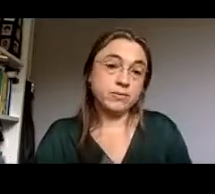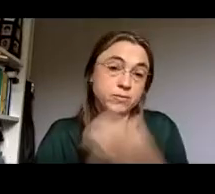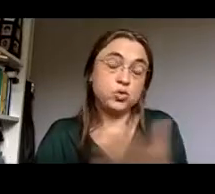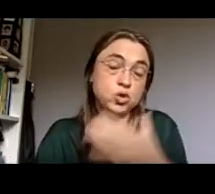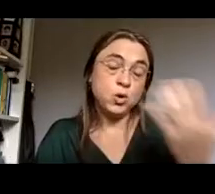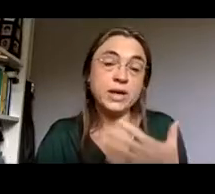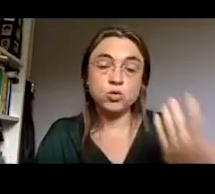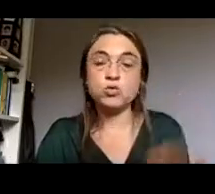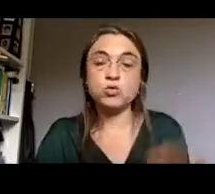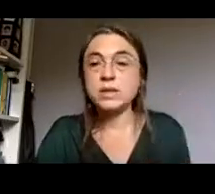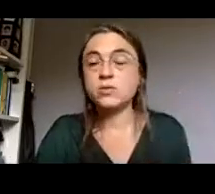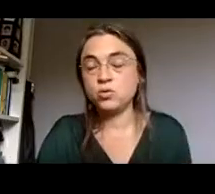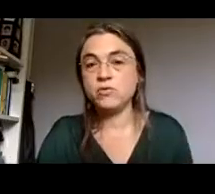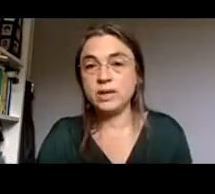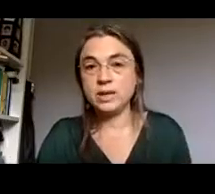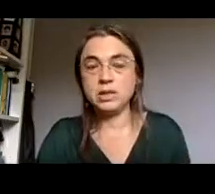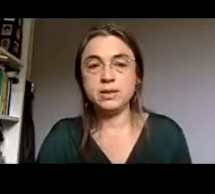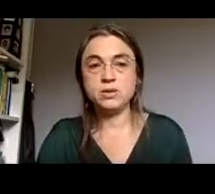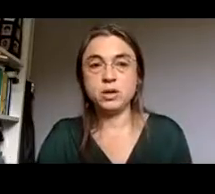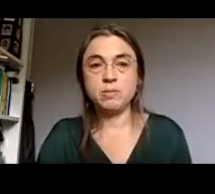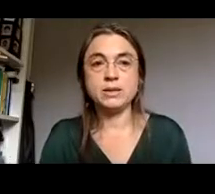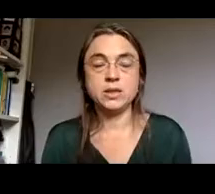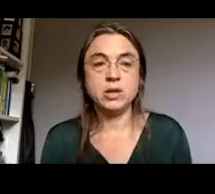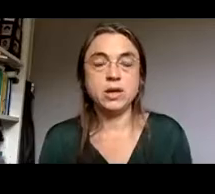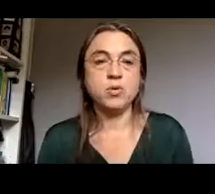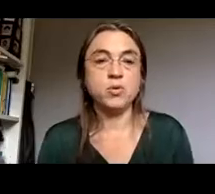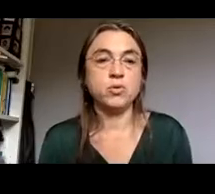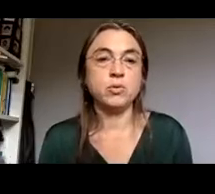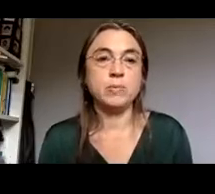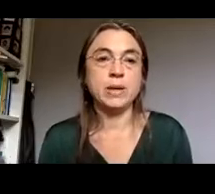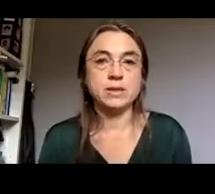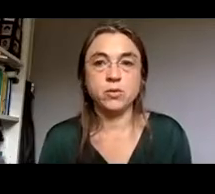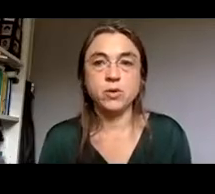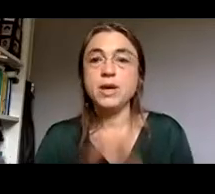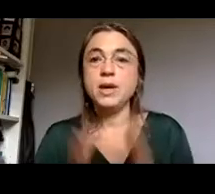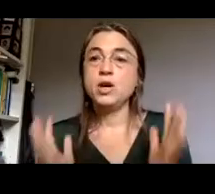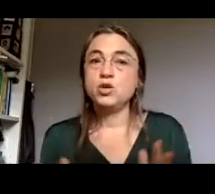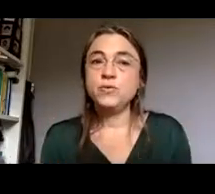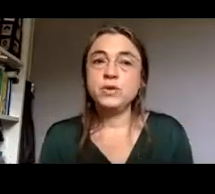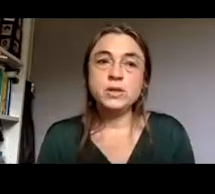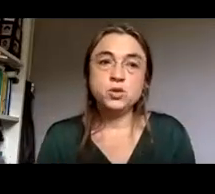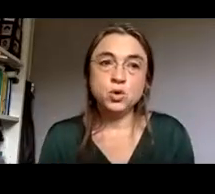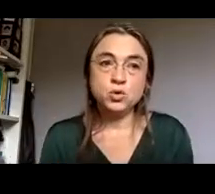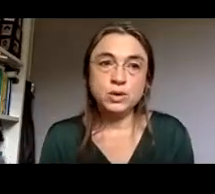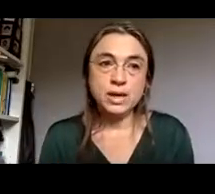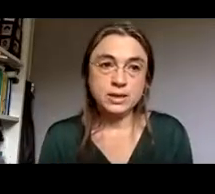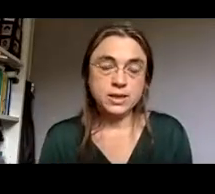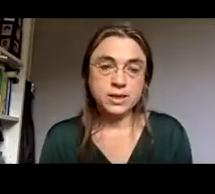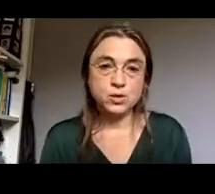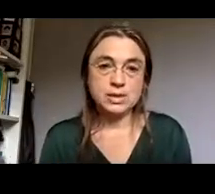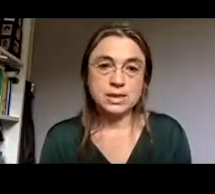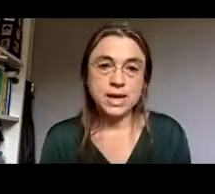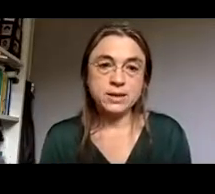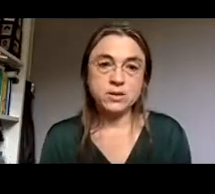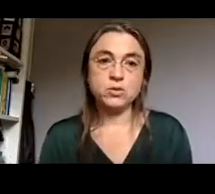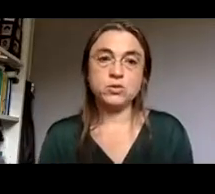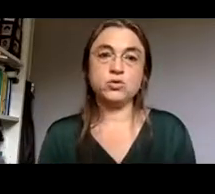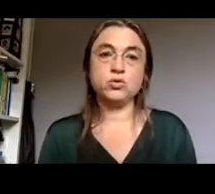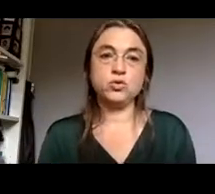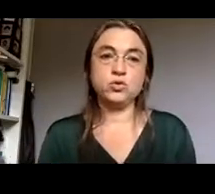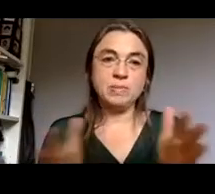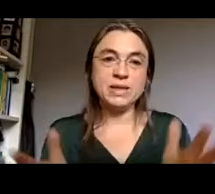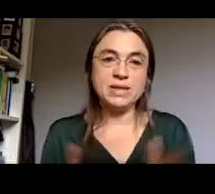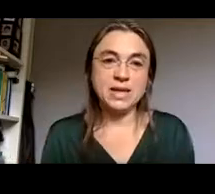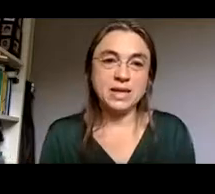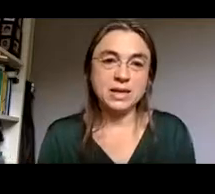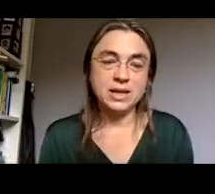et justement réintroduire cette notion de variabilité serait particulièrement pertinent. Je finis sur deux derniers slides. Je